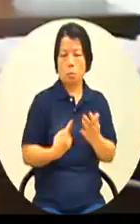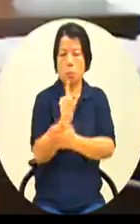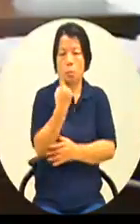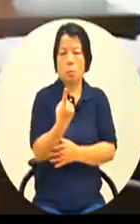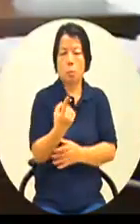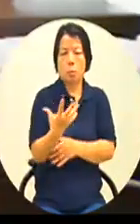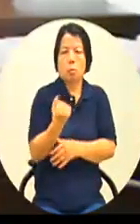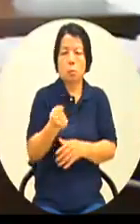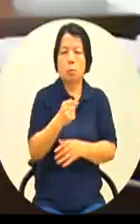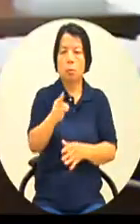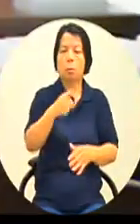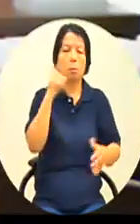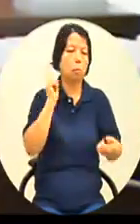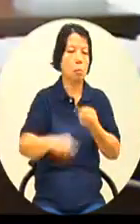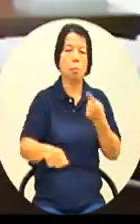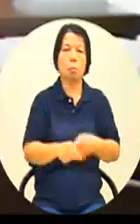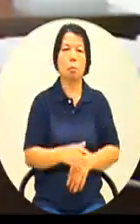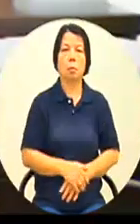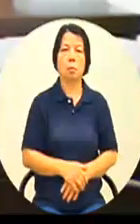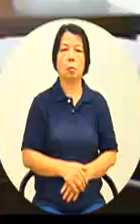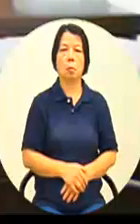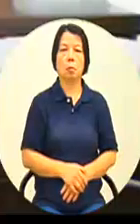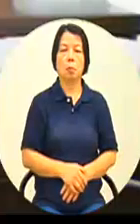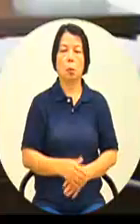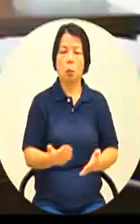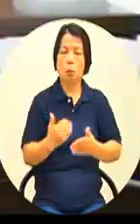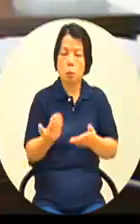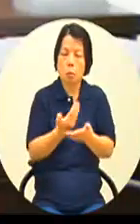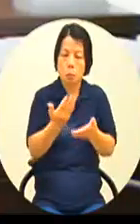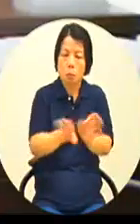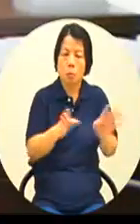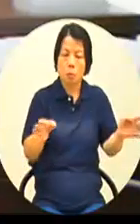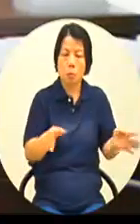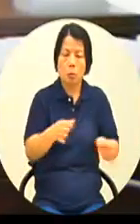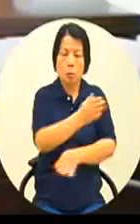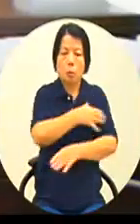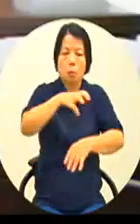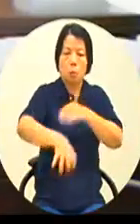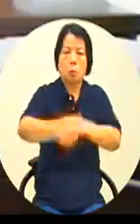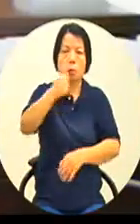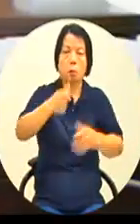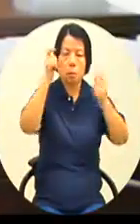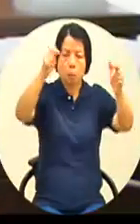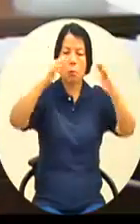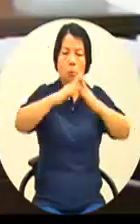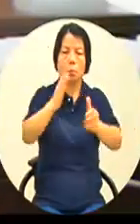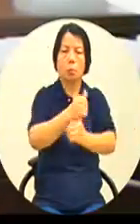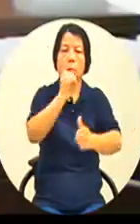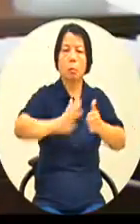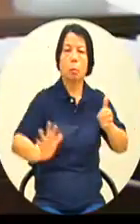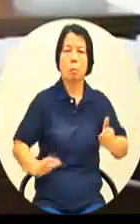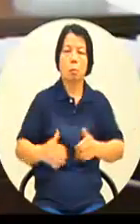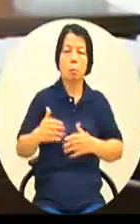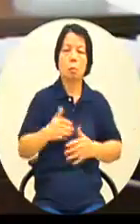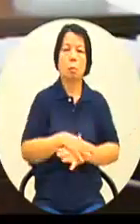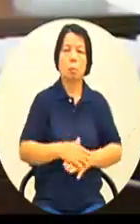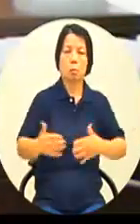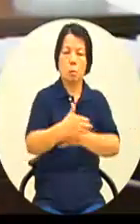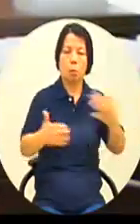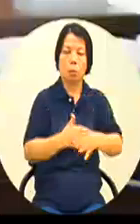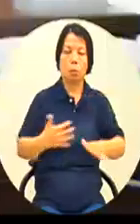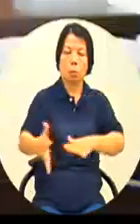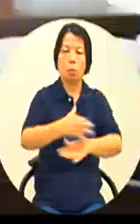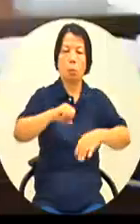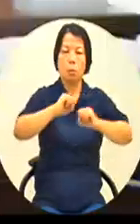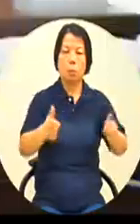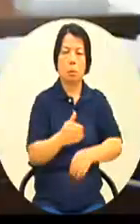是严重的错误。所以我刚刚一开始就说过了，陈局长，高雄的生态交通全球盛典不是你